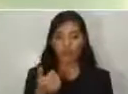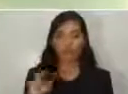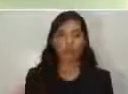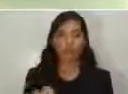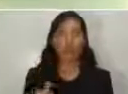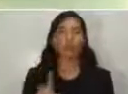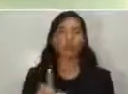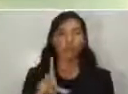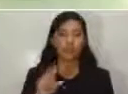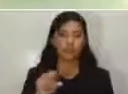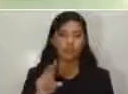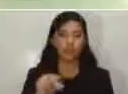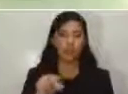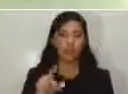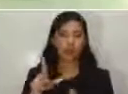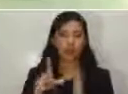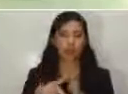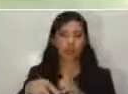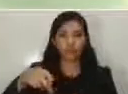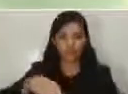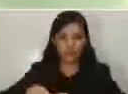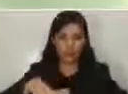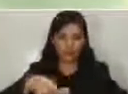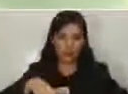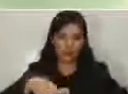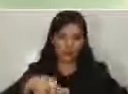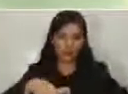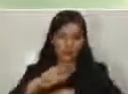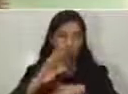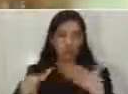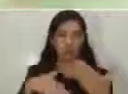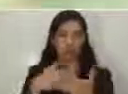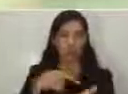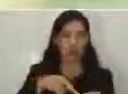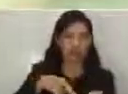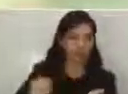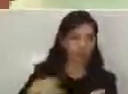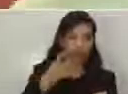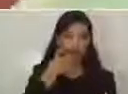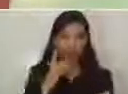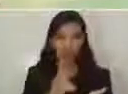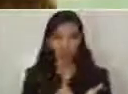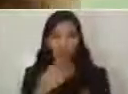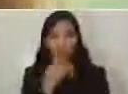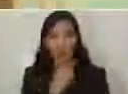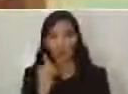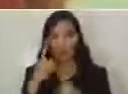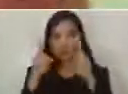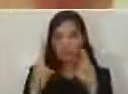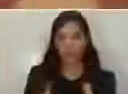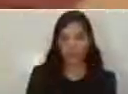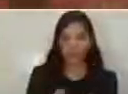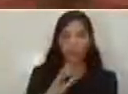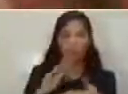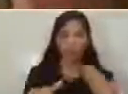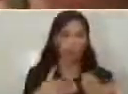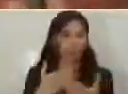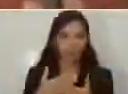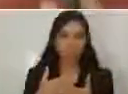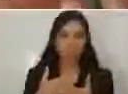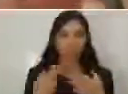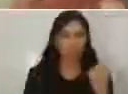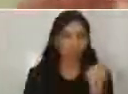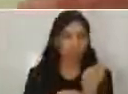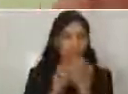bandang mga alas 6 ng umaga. At sa ngayon, isa-isa naman silang tine-check yung mga dokumento at binibigyan ng mga